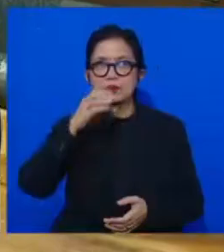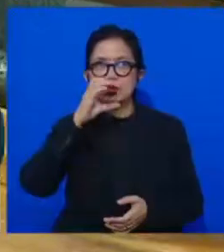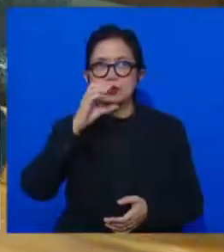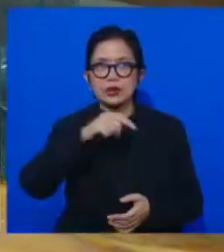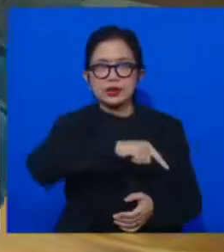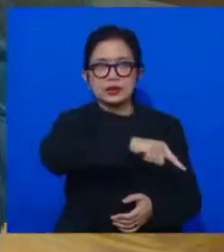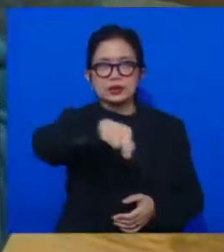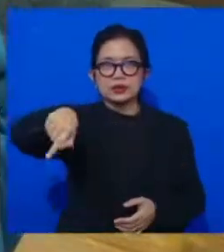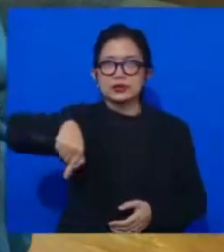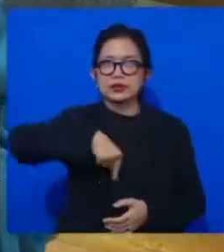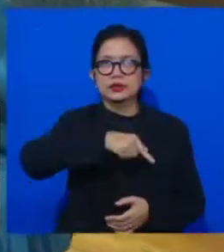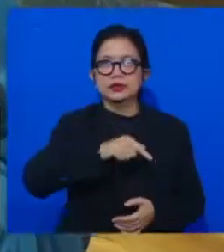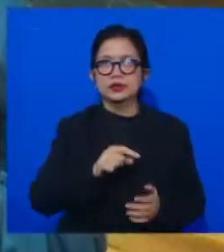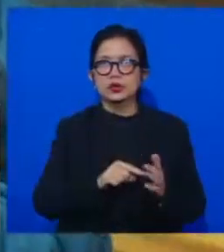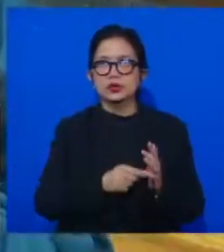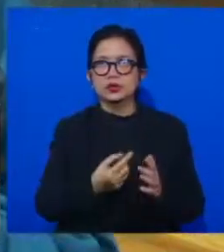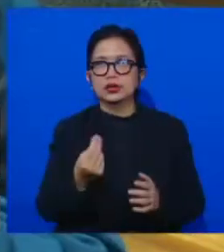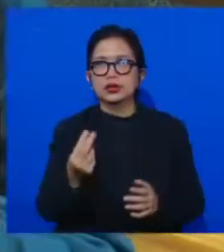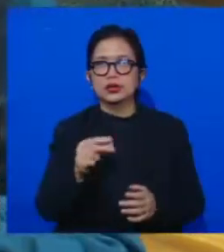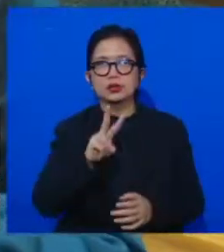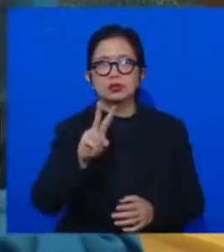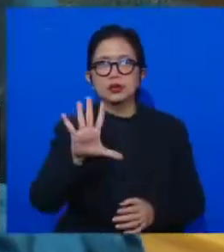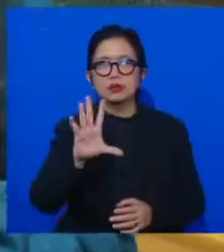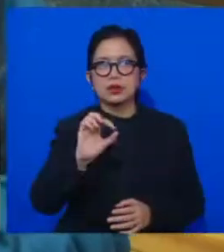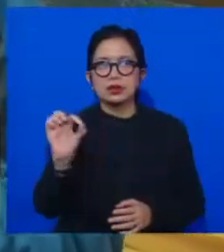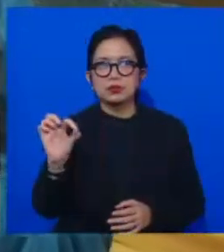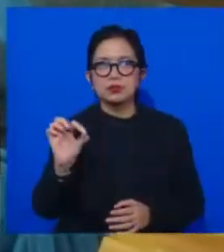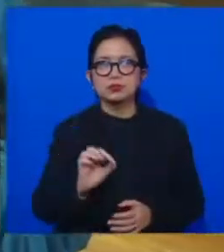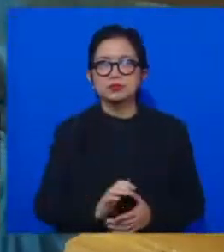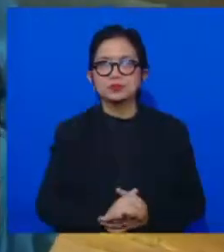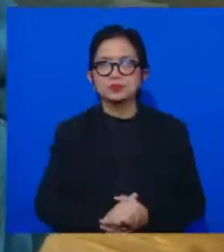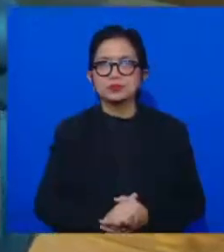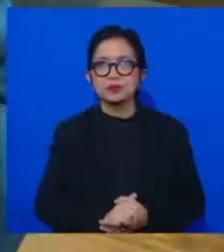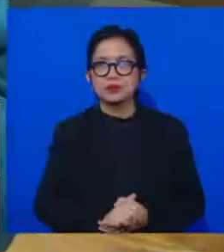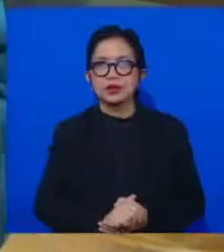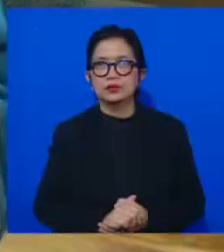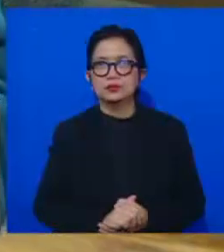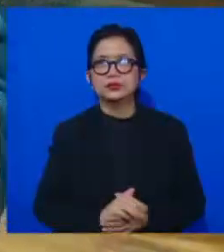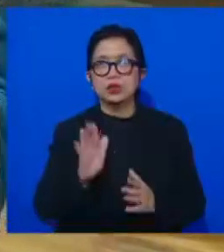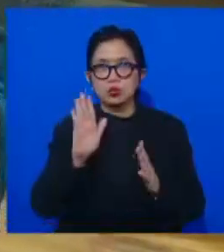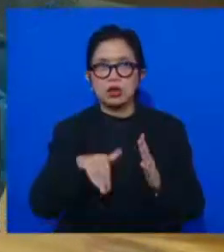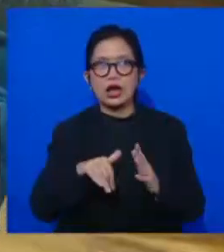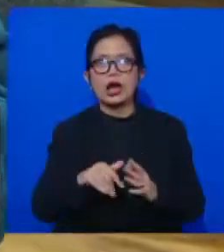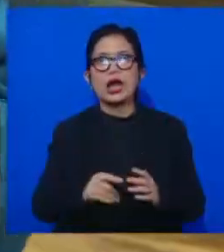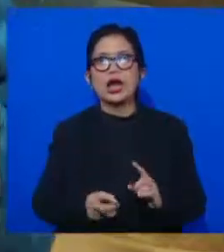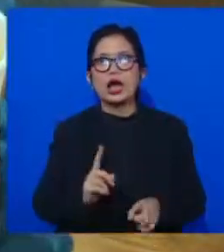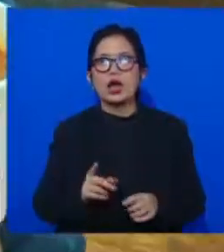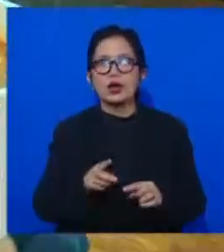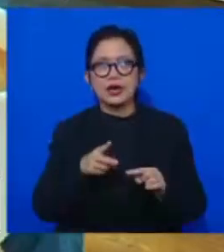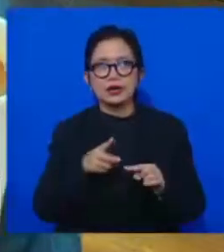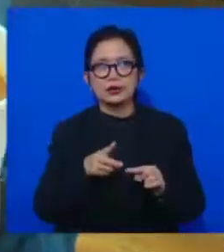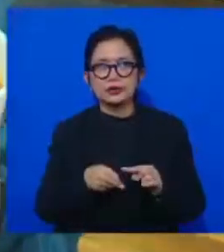di area Trans Snow World ini dimulai dari harga Rp25.000 per porsinya. Dan masih bisa lebih murah kalau ada promo tiket